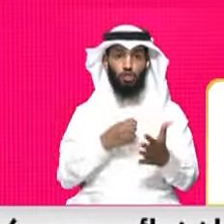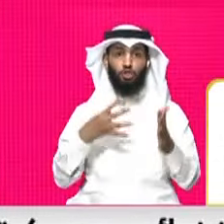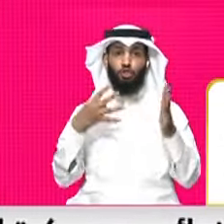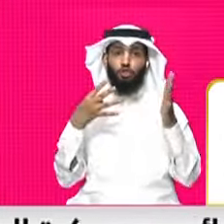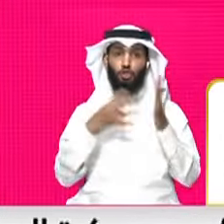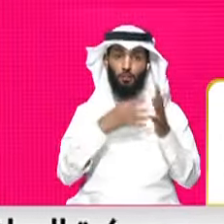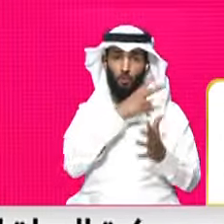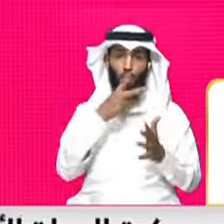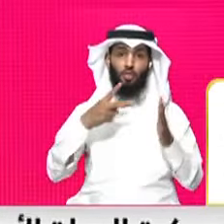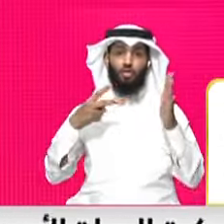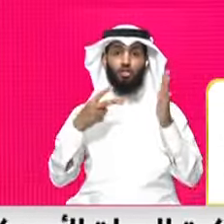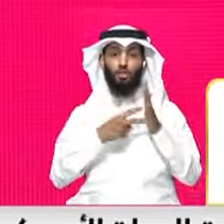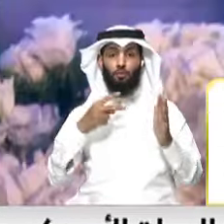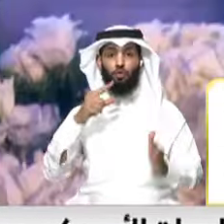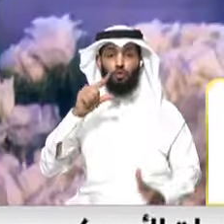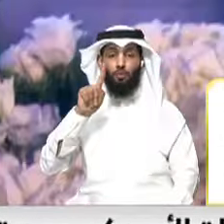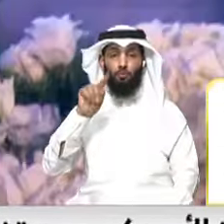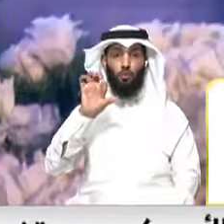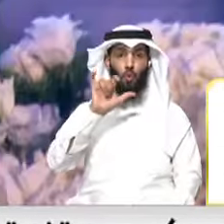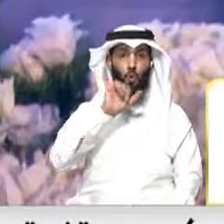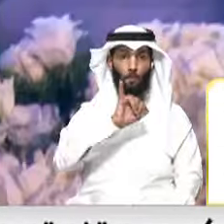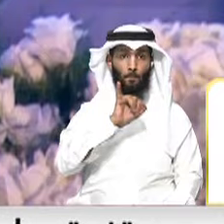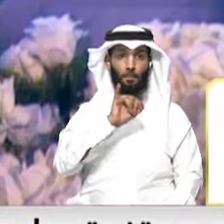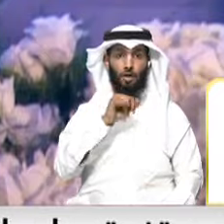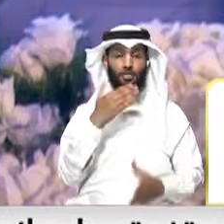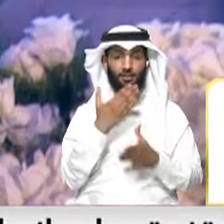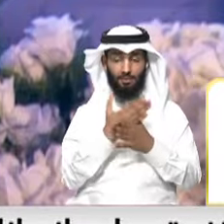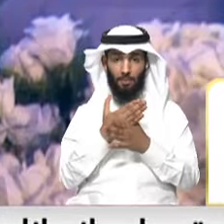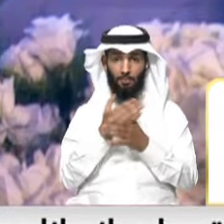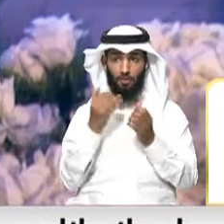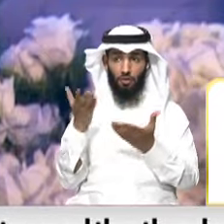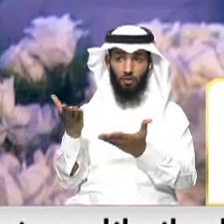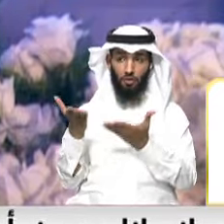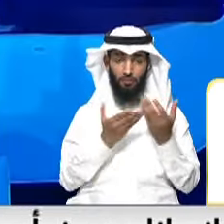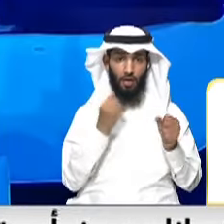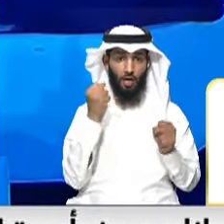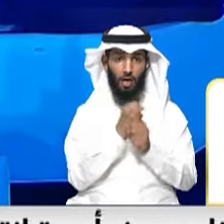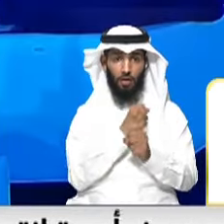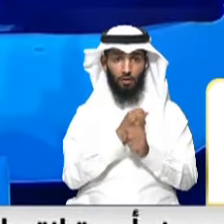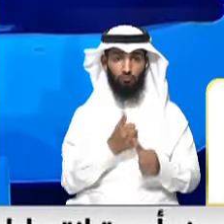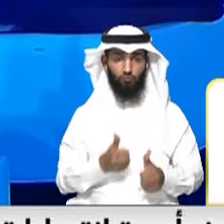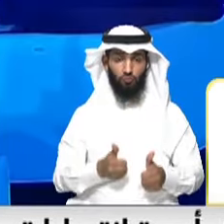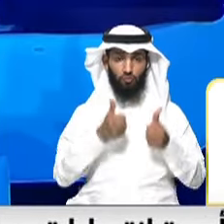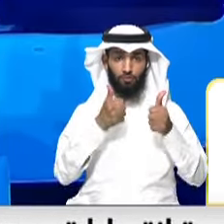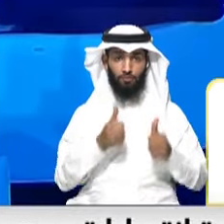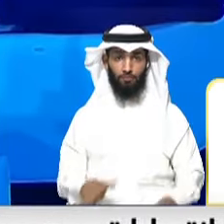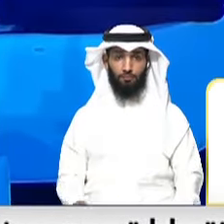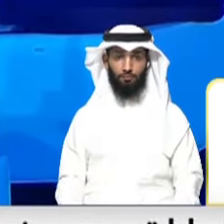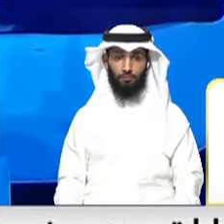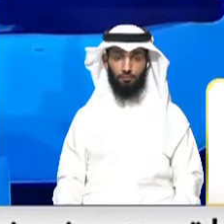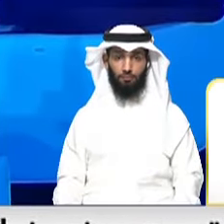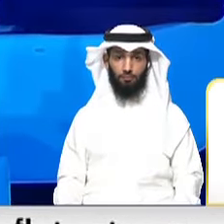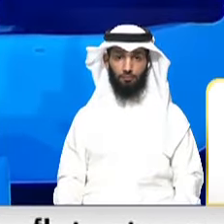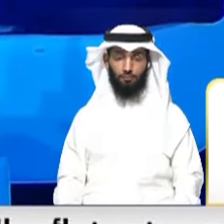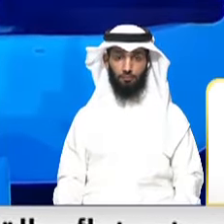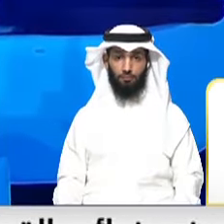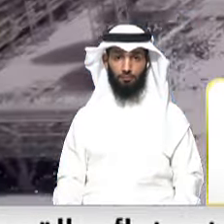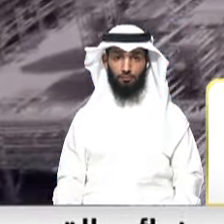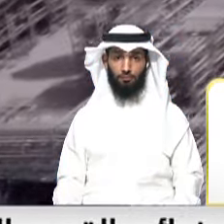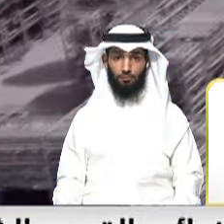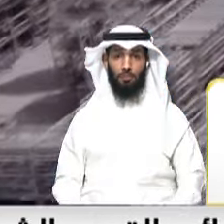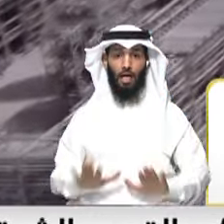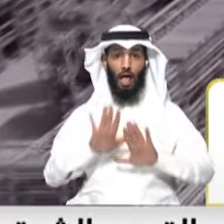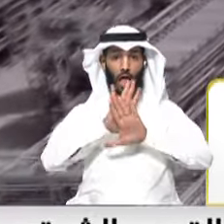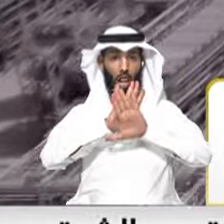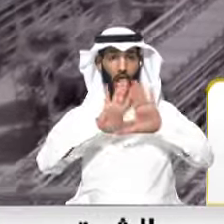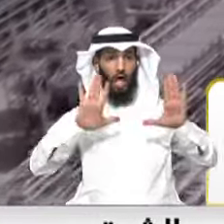والدبلوم للمشاركة في إنجاز هذا الصرح الوطني الضخم. بعدها تم عرض فيلم